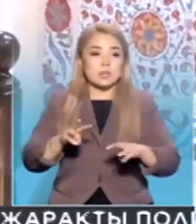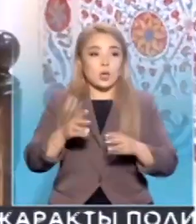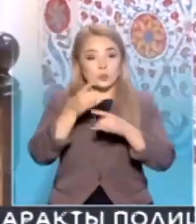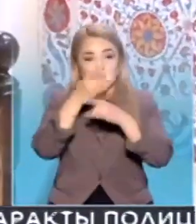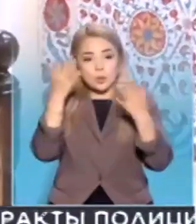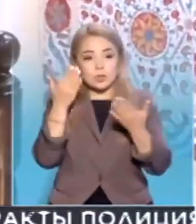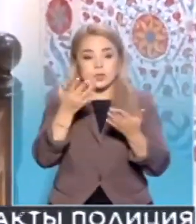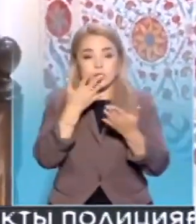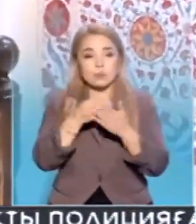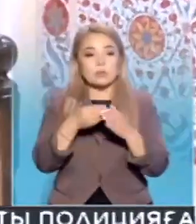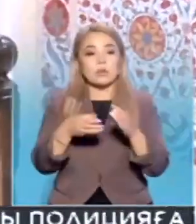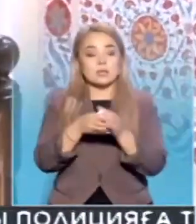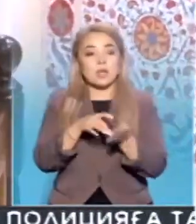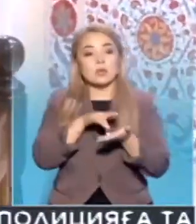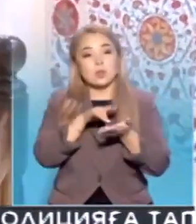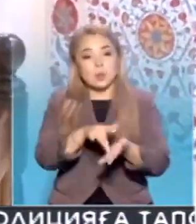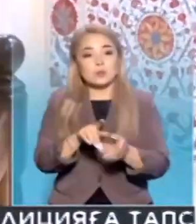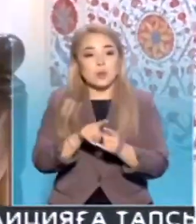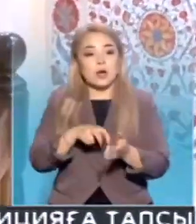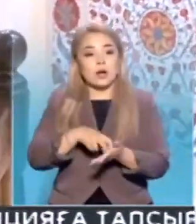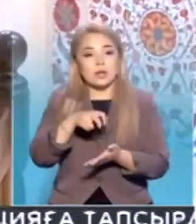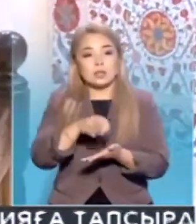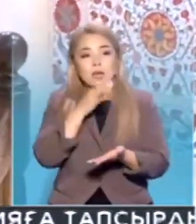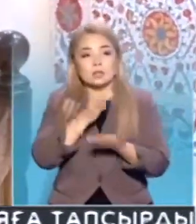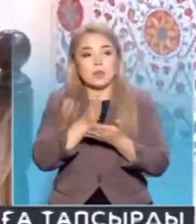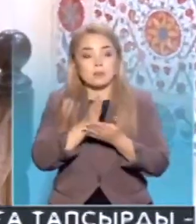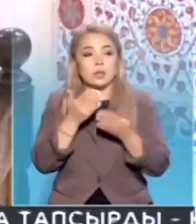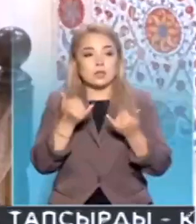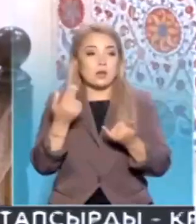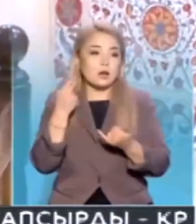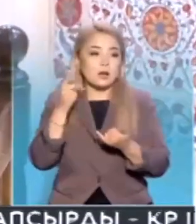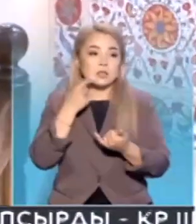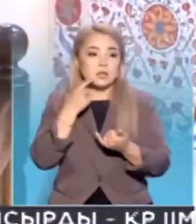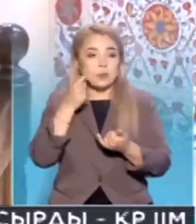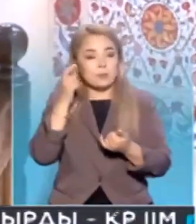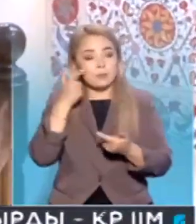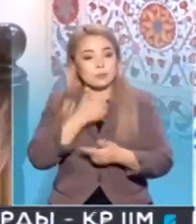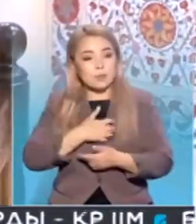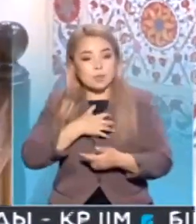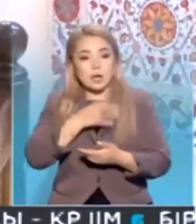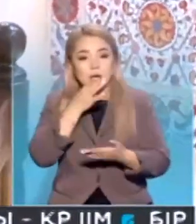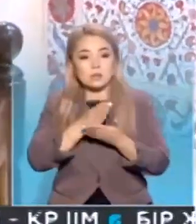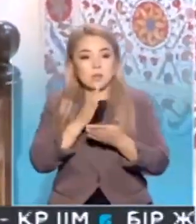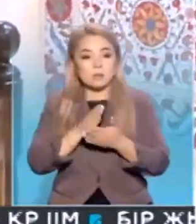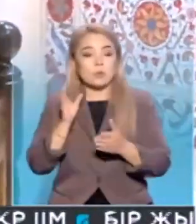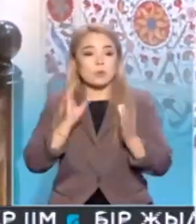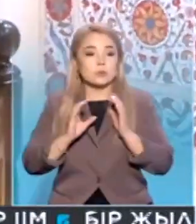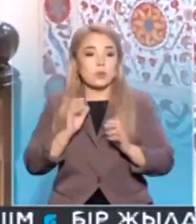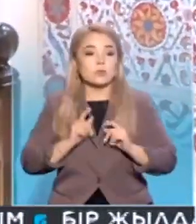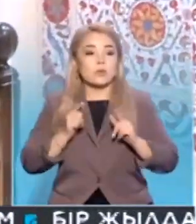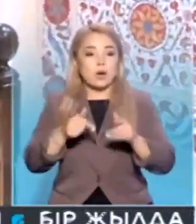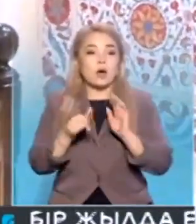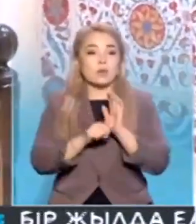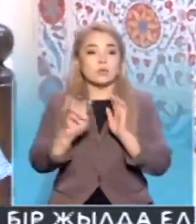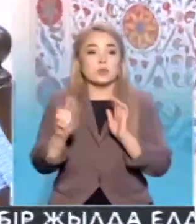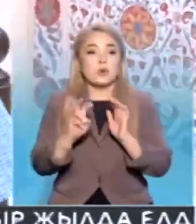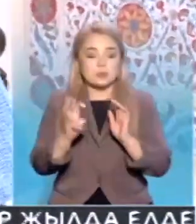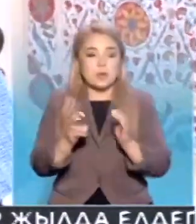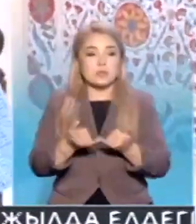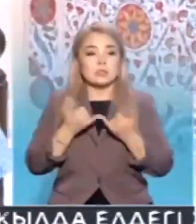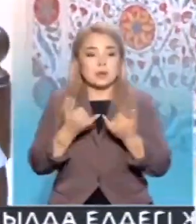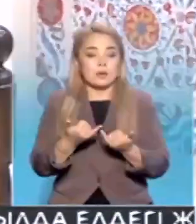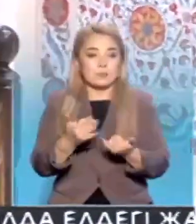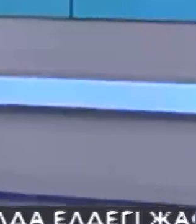туризм саласындағы құзырлы мекемелерге хат жіберіледі. Түлектің ағылшын тілін білуі маңызды. Оқуға түскен студенттерге $600 көлемінде стипендия